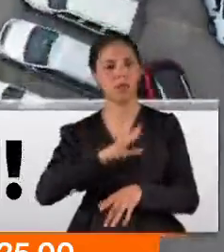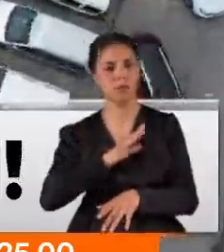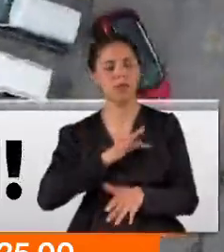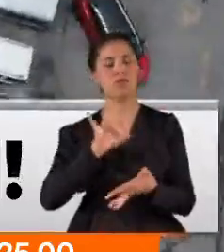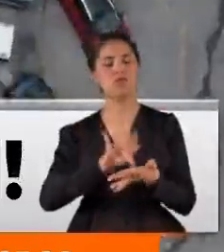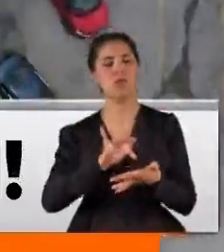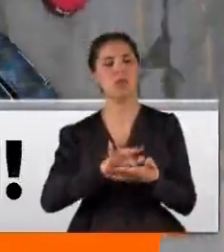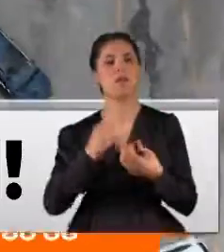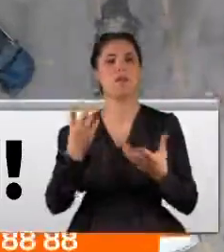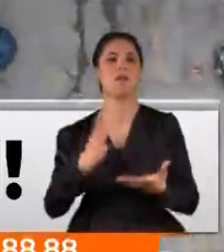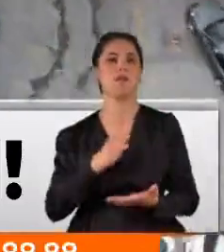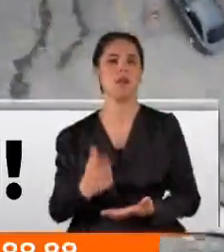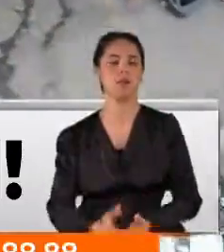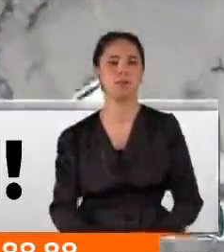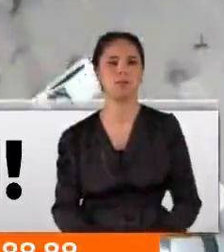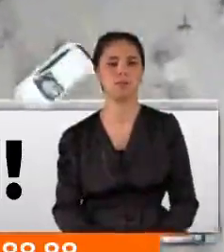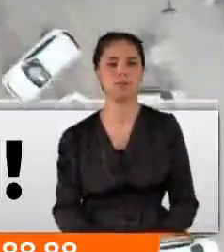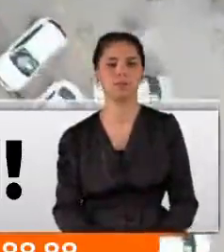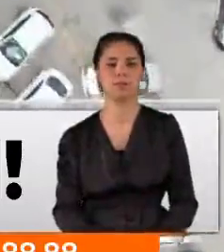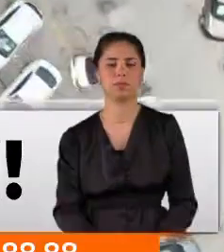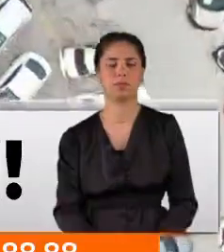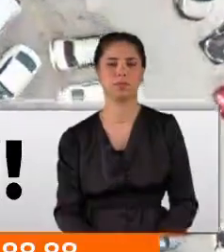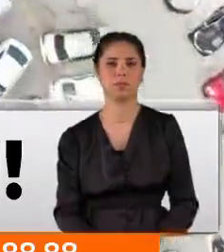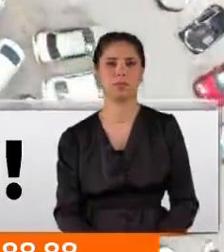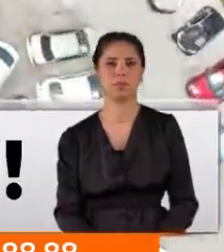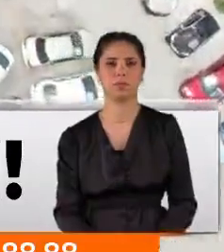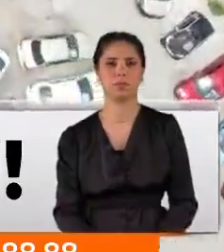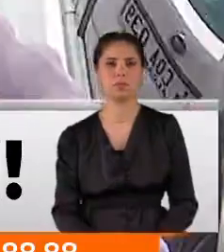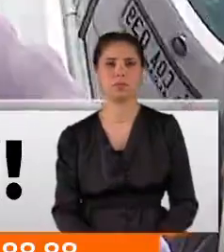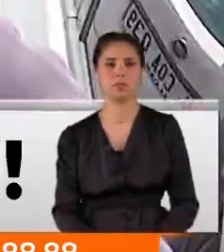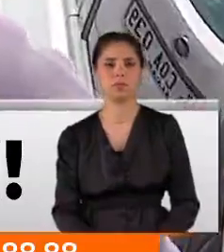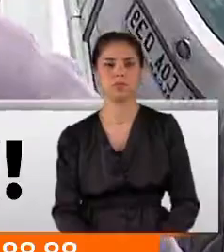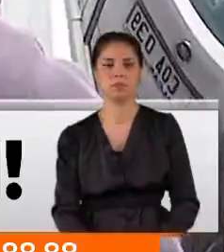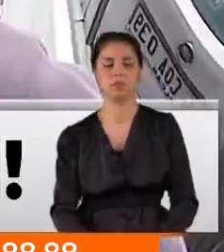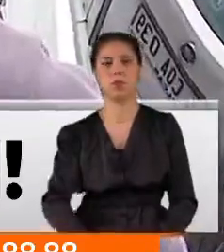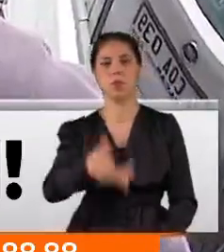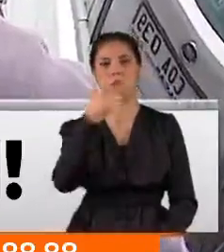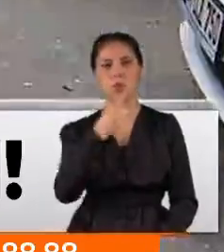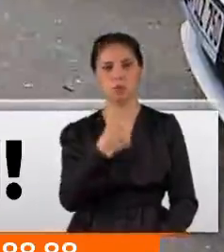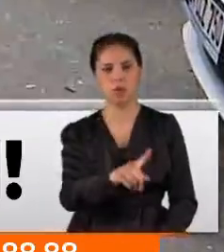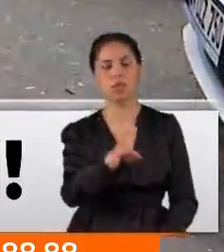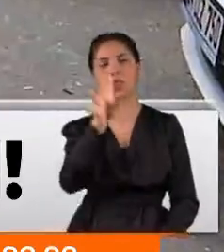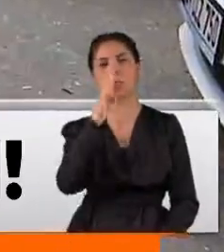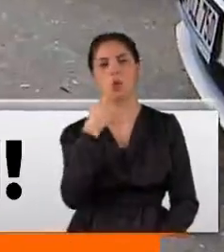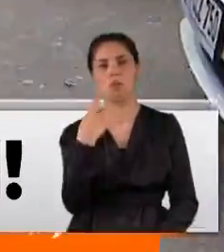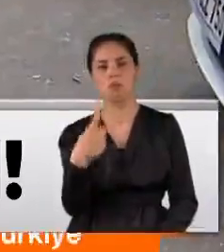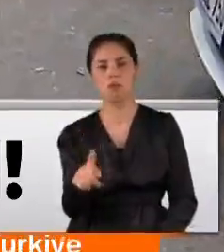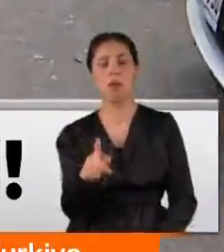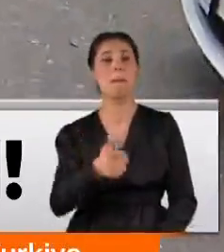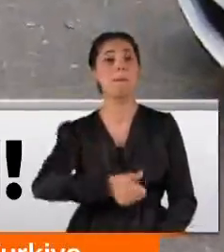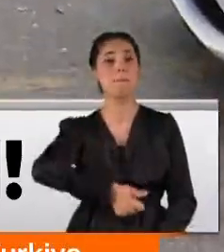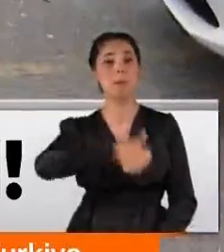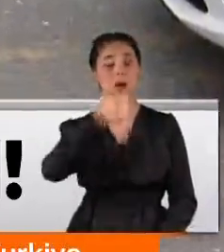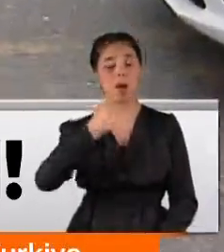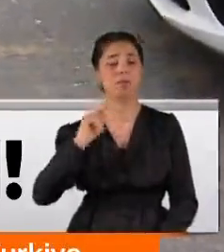ceza üstüne ceza kesiyor ve kesmeye de devam edecek. 300 bin lira galiba bugün, 400 bin lira. Bir yandan bakanlık işin